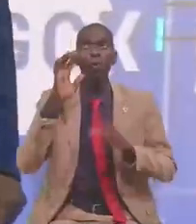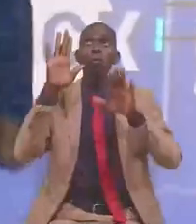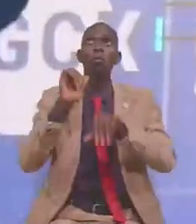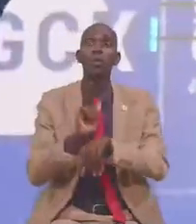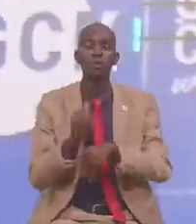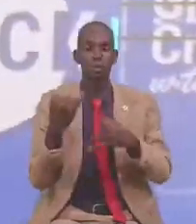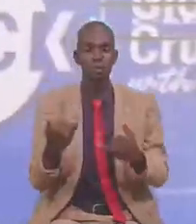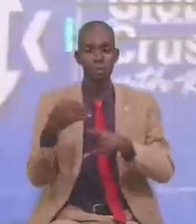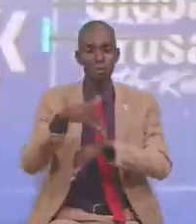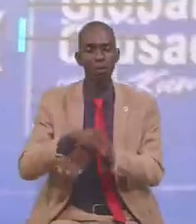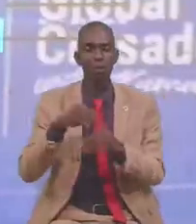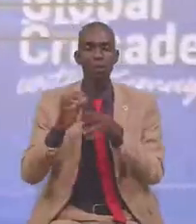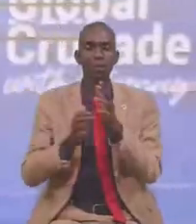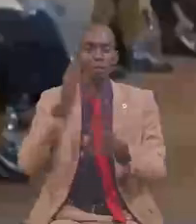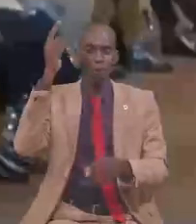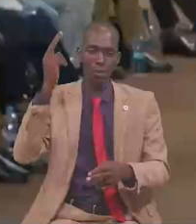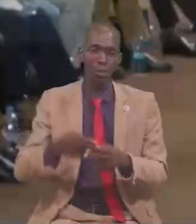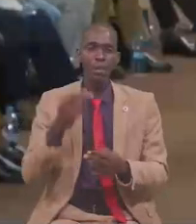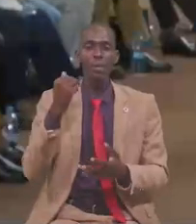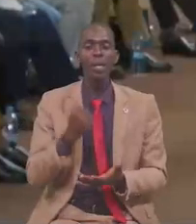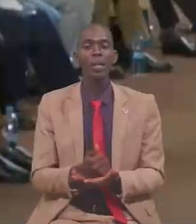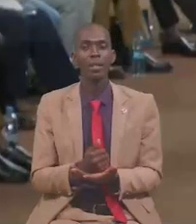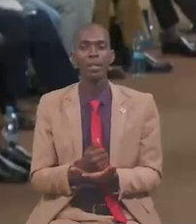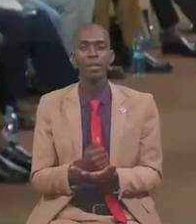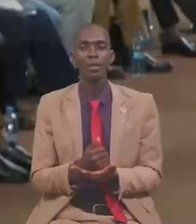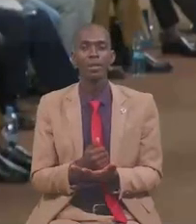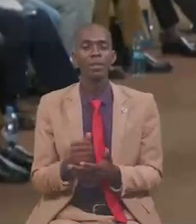ce soir au nom de Jésus-Christ.